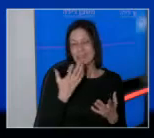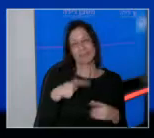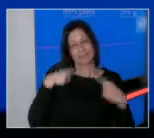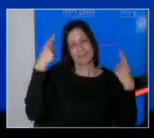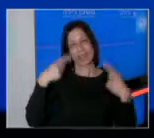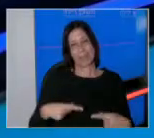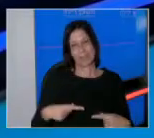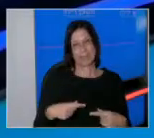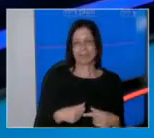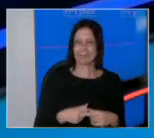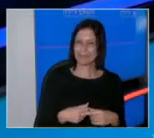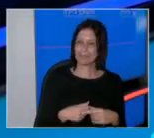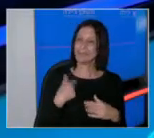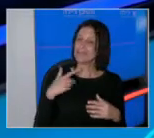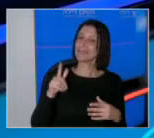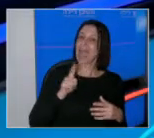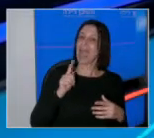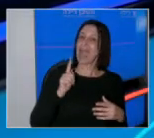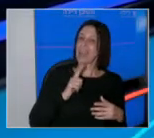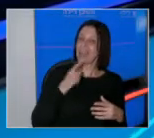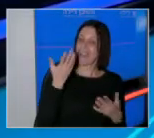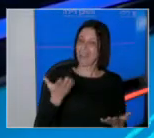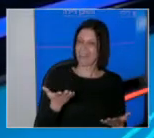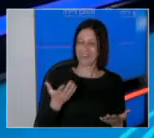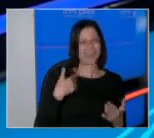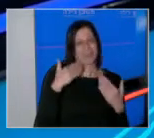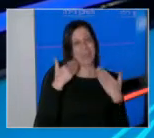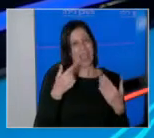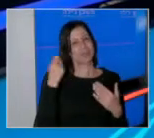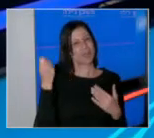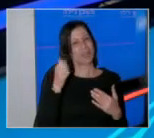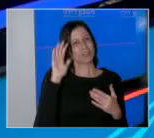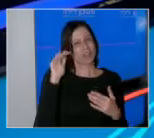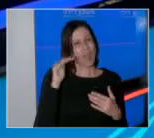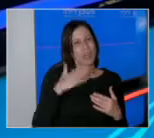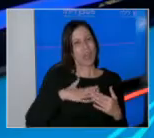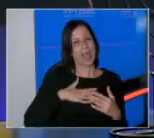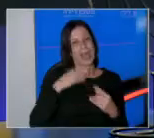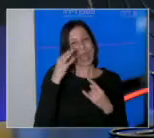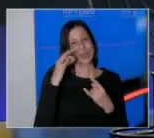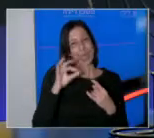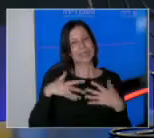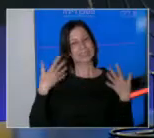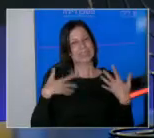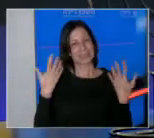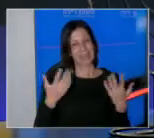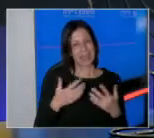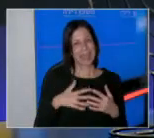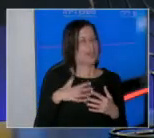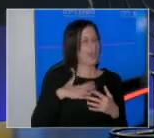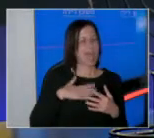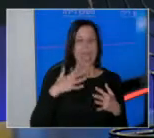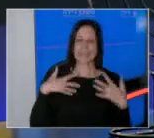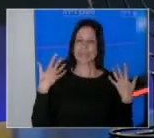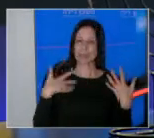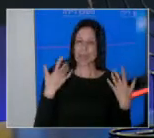היום. תודה לכם. תודה רבה. שבת שלום, חנוכה שמח. ועכשיו אל תזוזו. חג שמח.